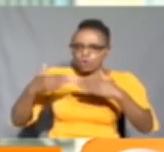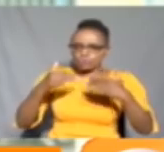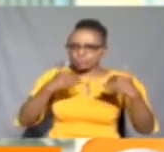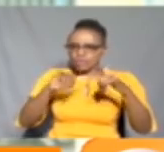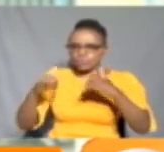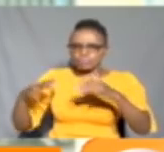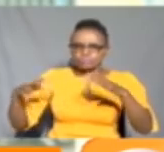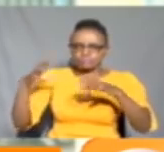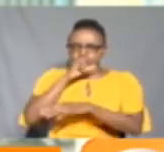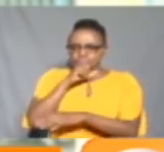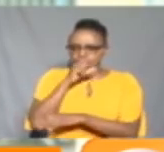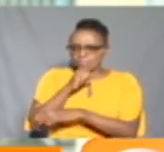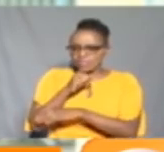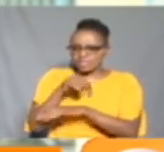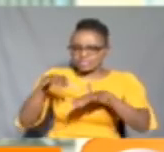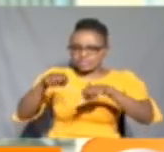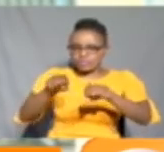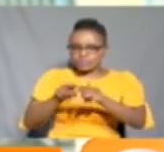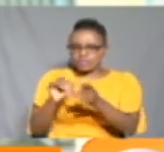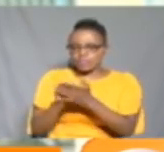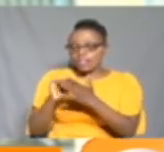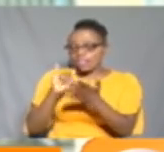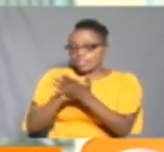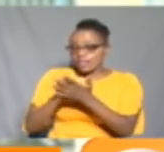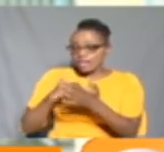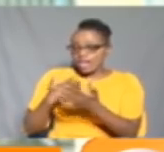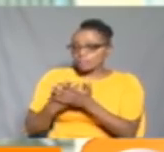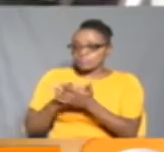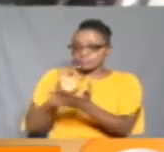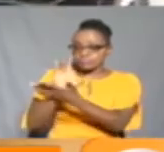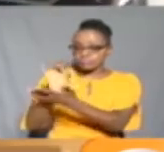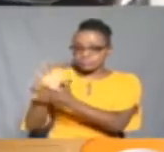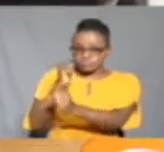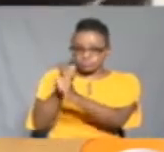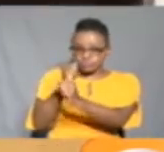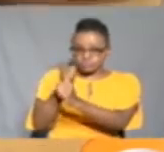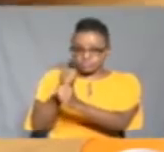in the gaps that you're mentioning may have been occasioned by the laying off of the staff.